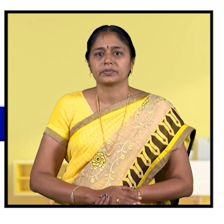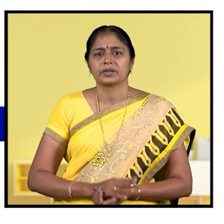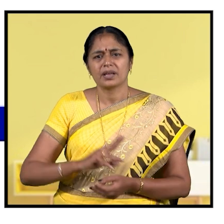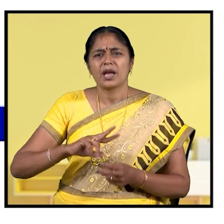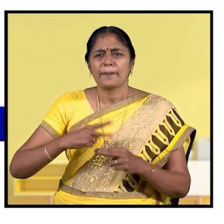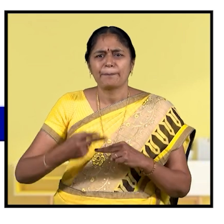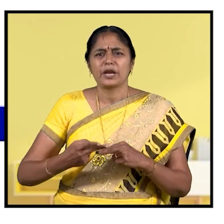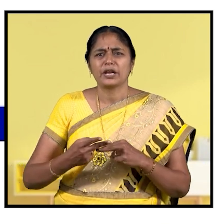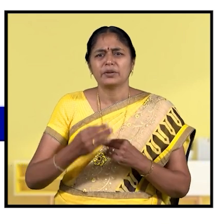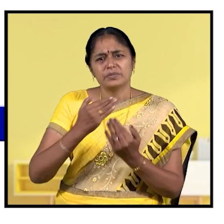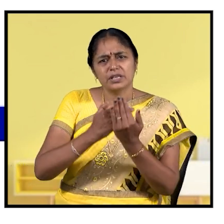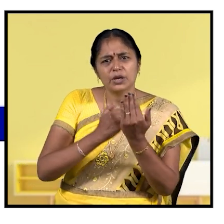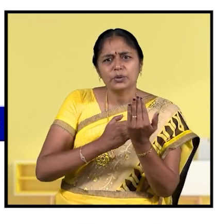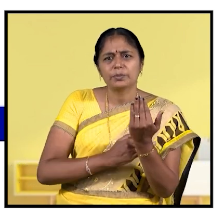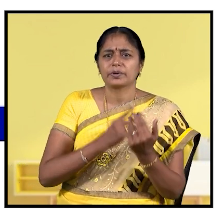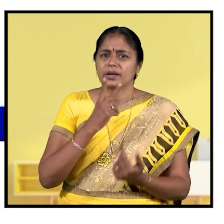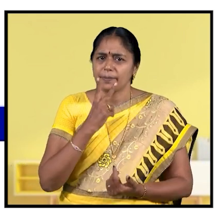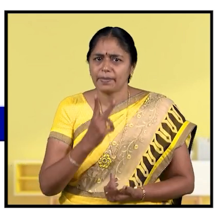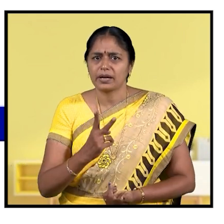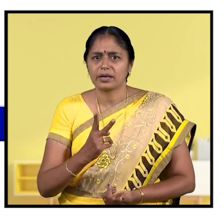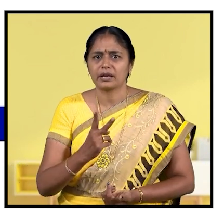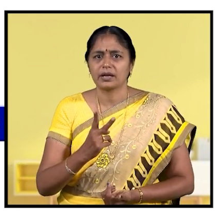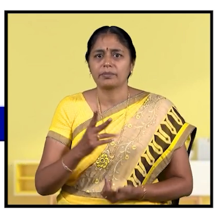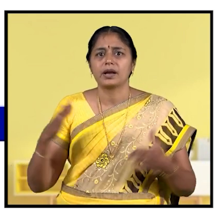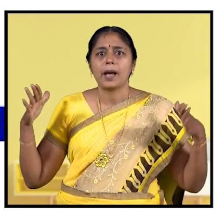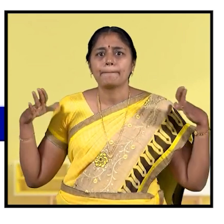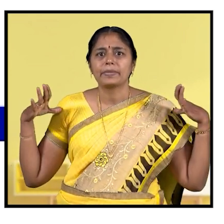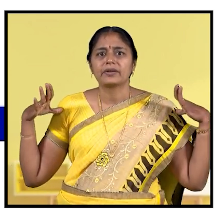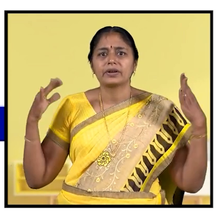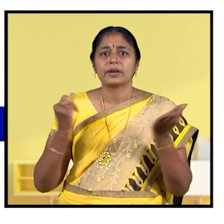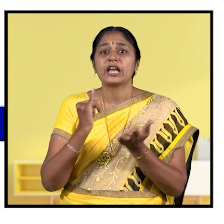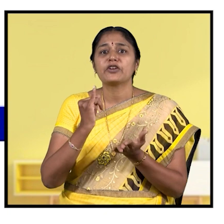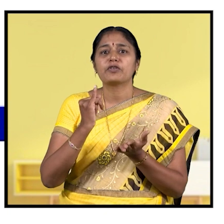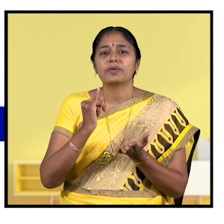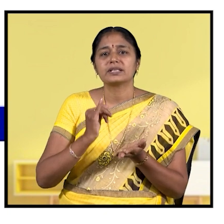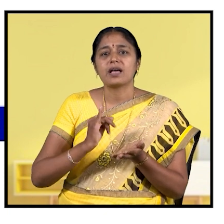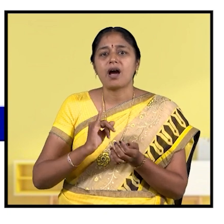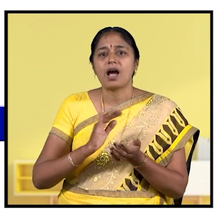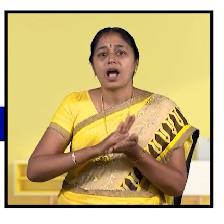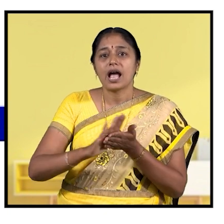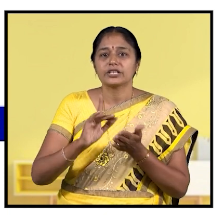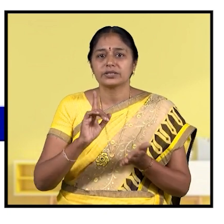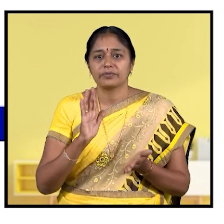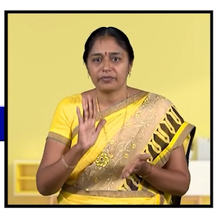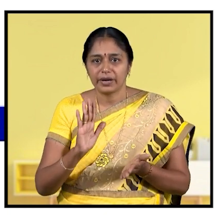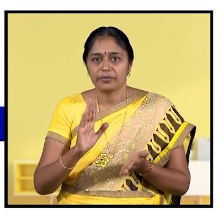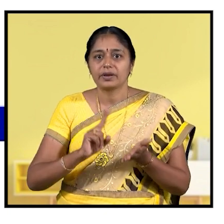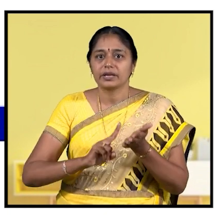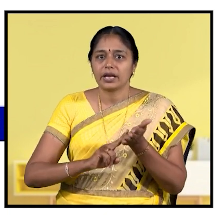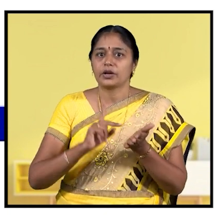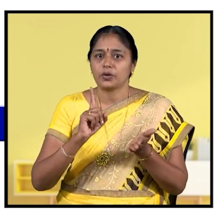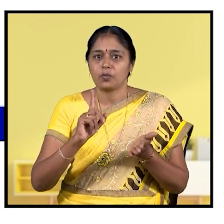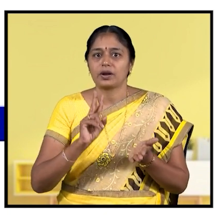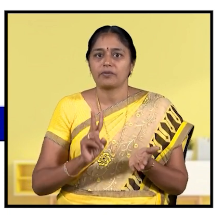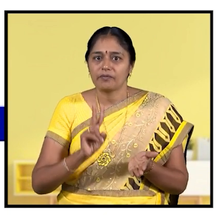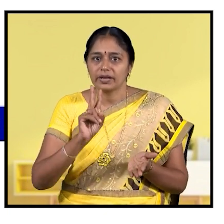ஏதாவது சிறப்பான சில குறிப்புகள் இருக்கான்னு பார்த்தாக்க கண்டிப்பாக இருக்குது. பறவை இன்ஃப்ளூயன்சா வைரஸ் எனப்படும் H5N1 வைரஸ்